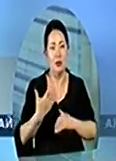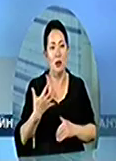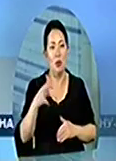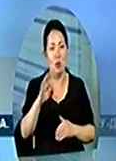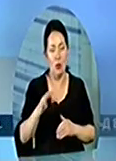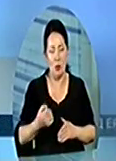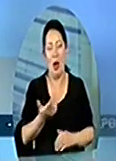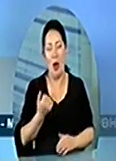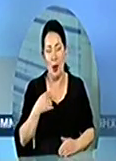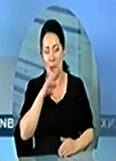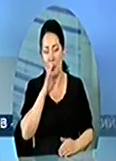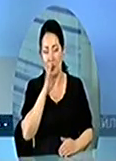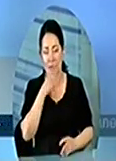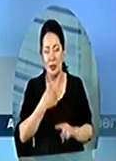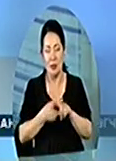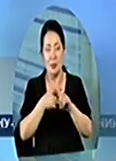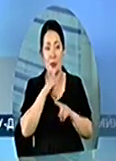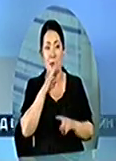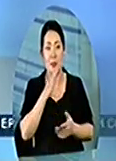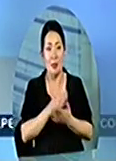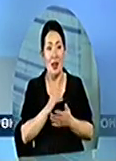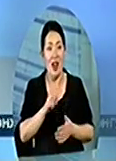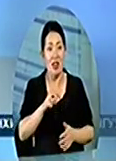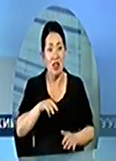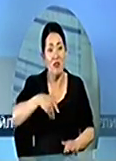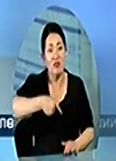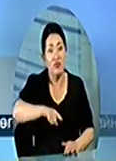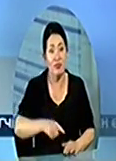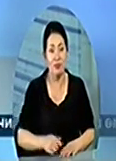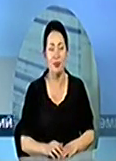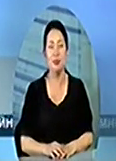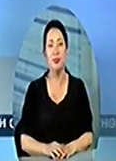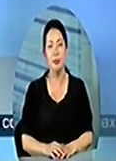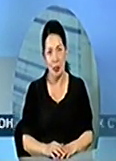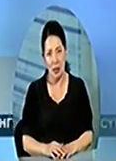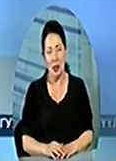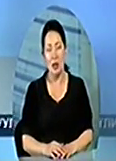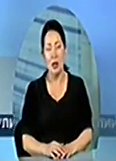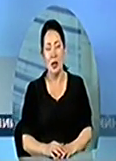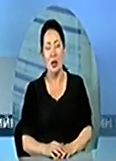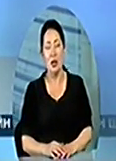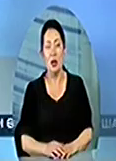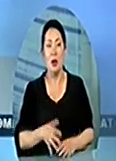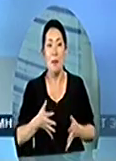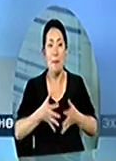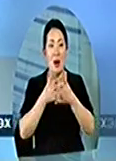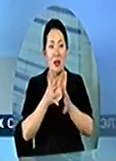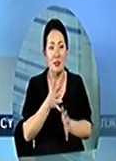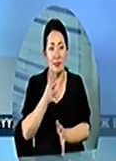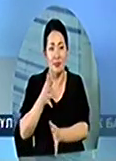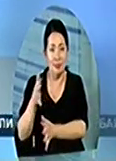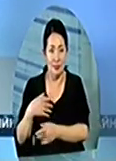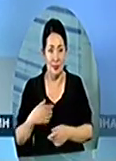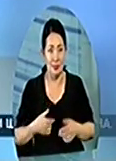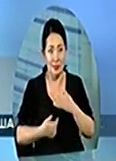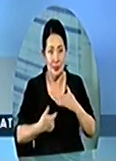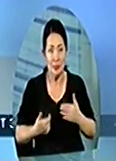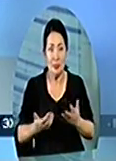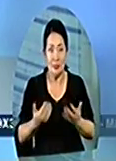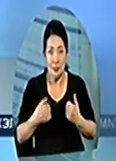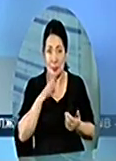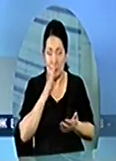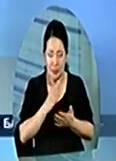болгож татварыг нэмэгдүүлээ гэсэн ийм саналыг бас оруулж ирсэн байж байгаа. За, үйл хөдлөх хөрөнгийн татвар бол өнөөдөр одоо объект